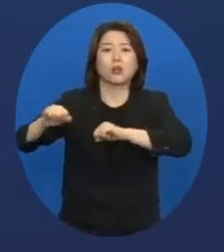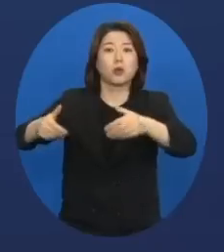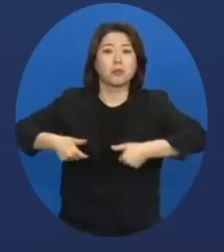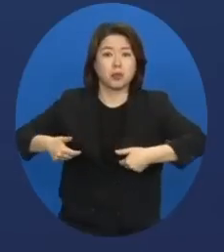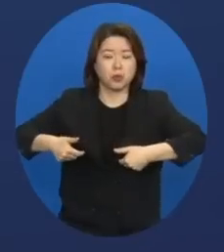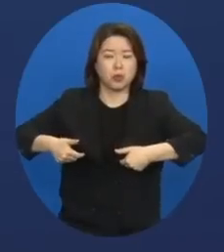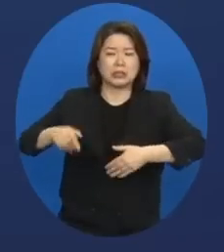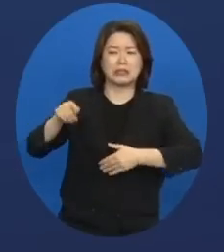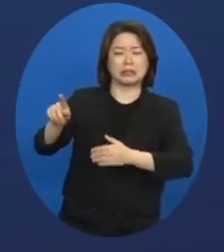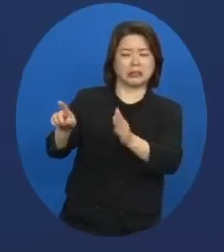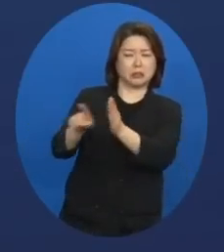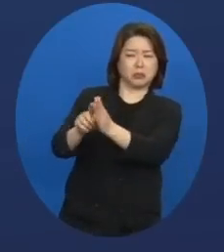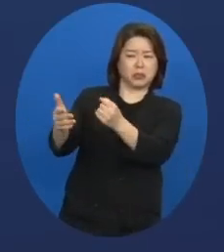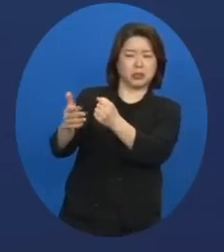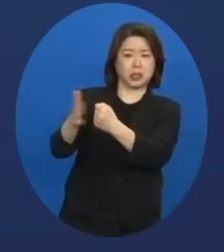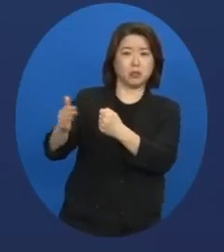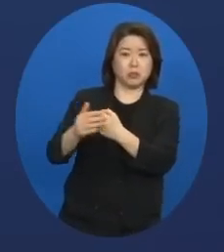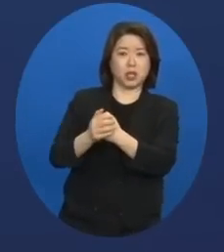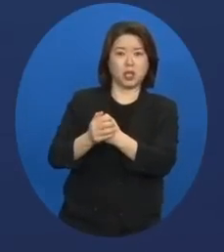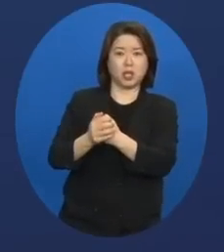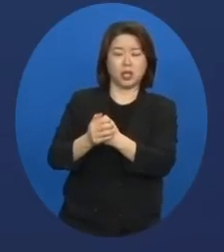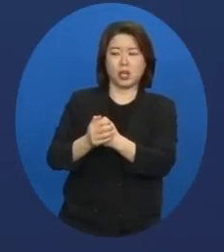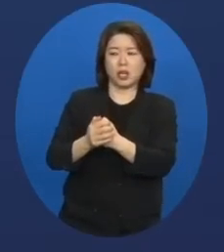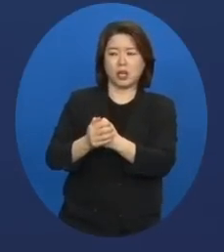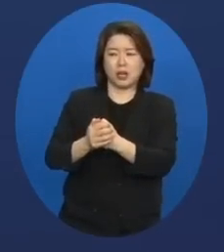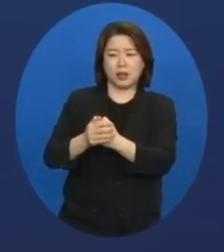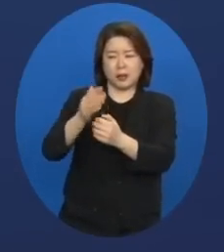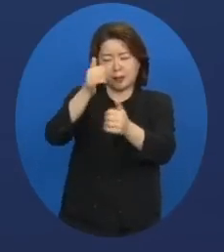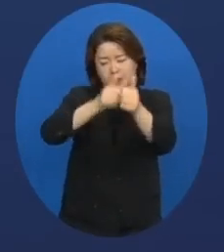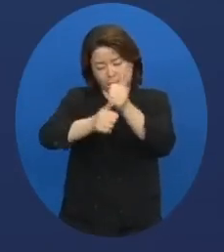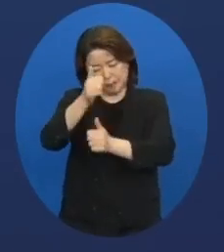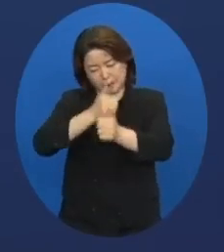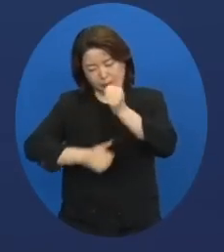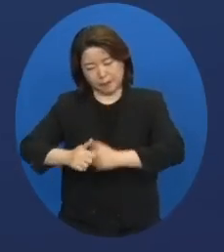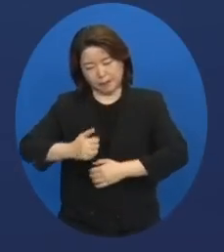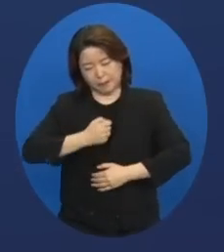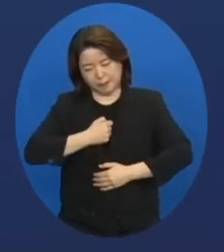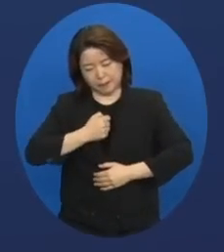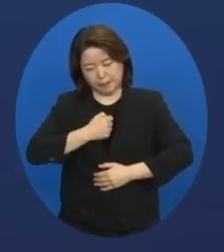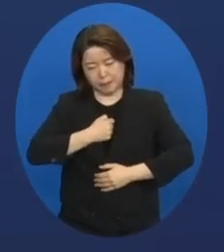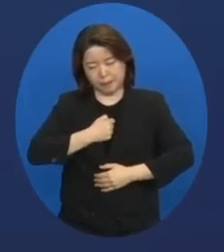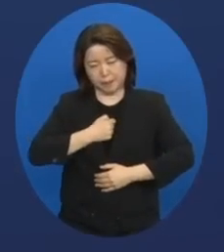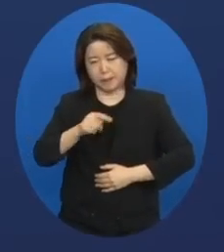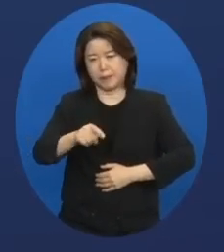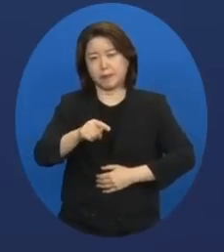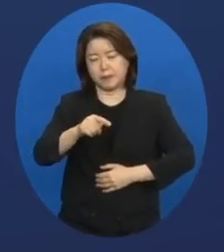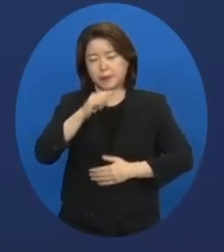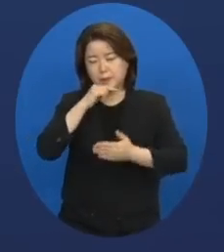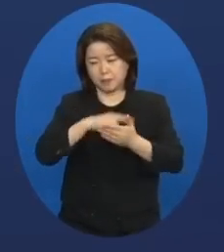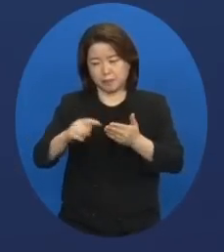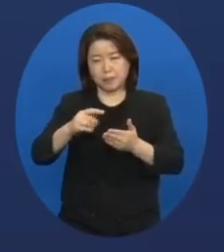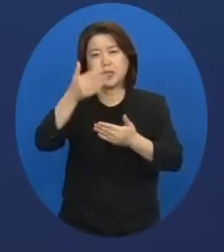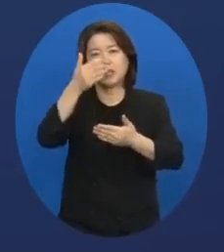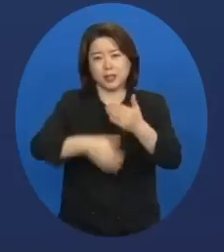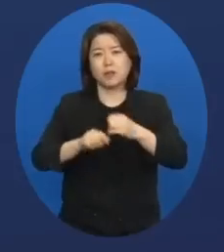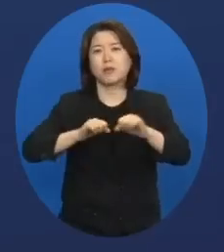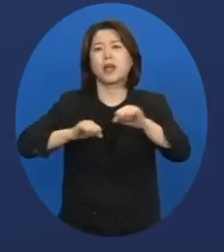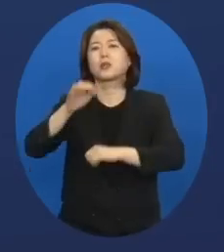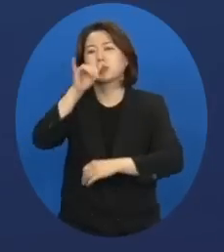것그 믿음 때문에 그들은 천추의 한을 남기는 그런 처신과 행동을 한 겁니다.